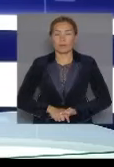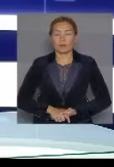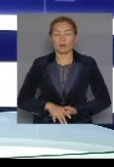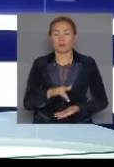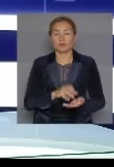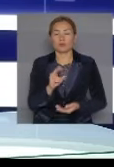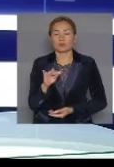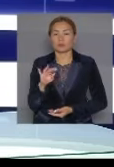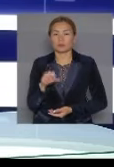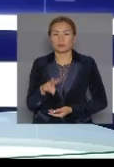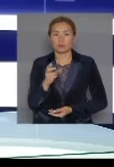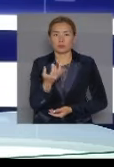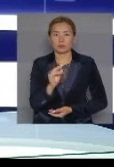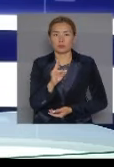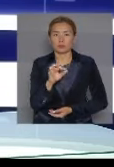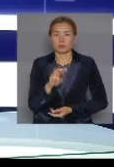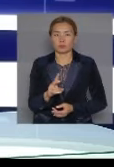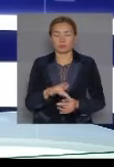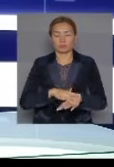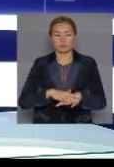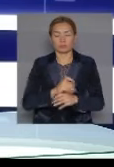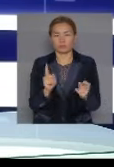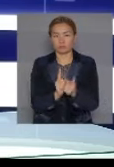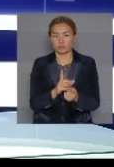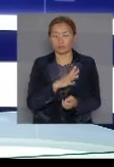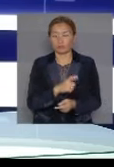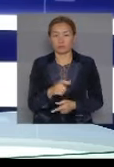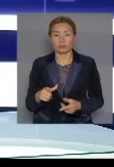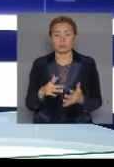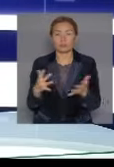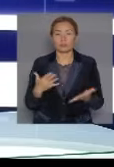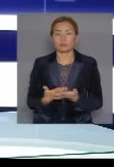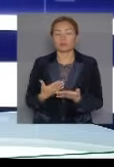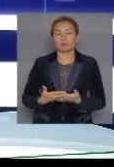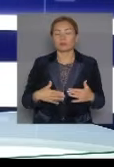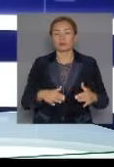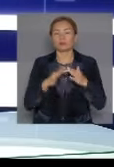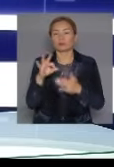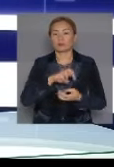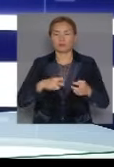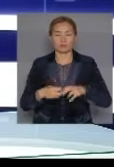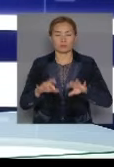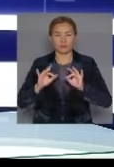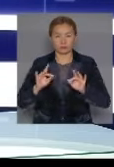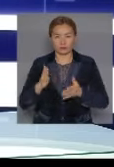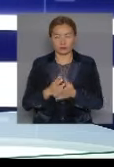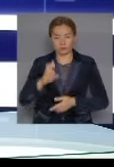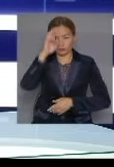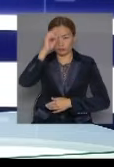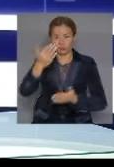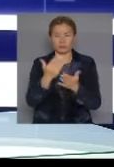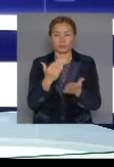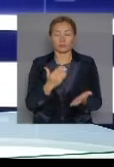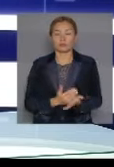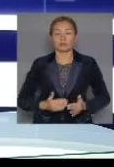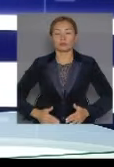Қала әкімі Шәкір Кейкін қала тұрғындарымен кездесті. Кездесуге келген тұрғындардың басым бөлігі тұрғын үй бойынша мәселелерін көтерді. Мемлекеттік бағдарламамен